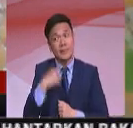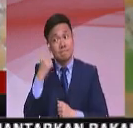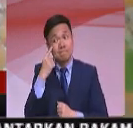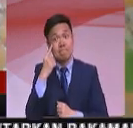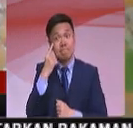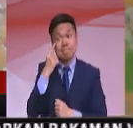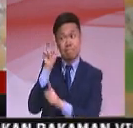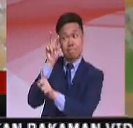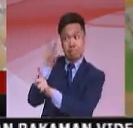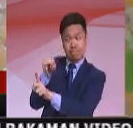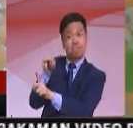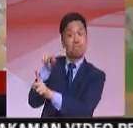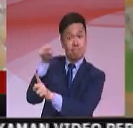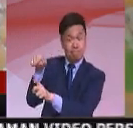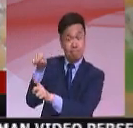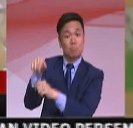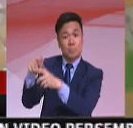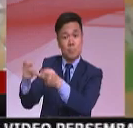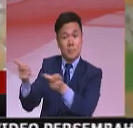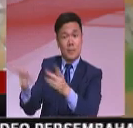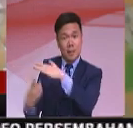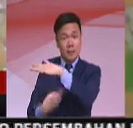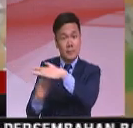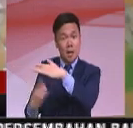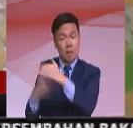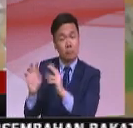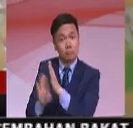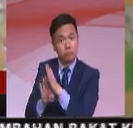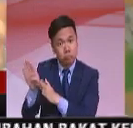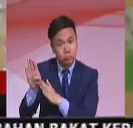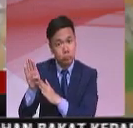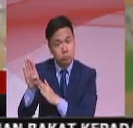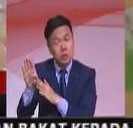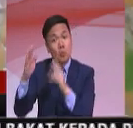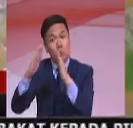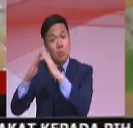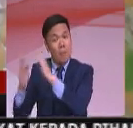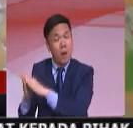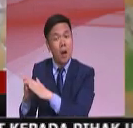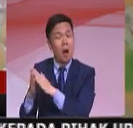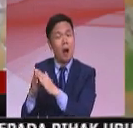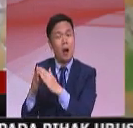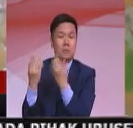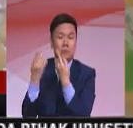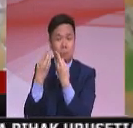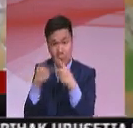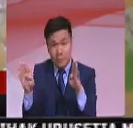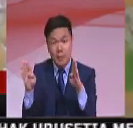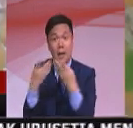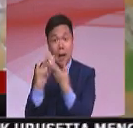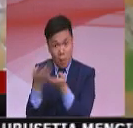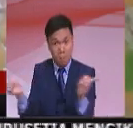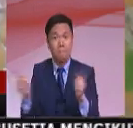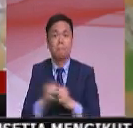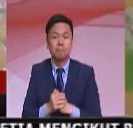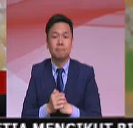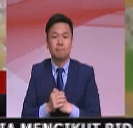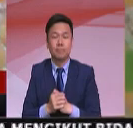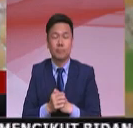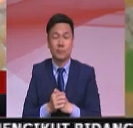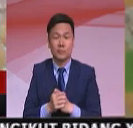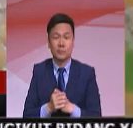berpendapat bahawa dasar pembangunan semula perumahan awam ini sangat-sangat perlu, malah